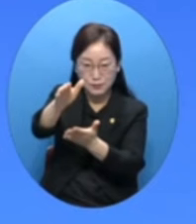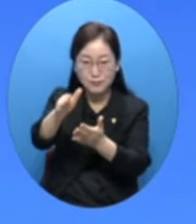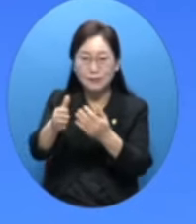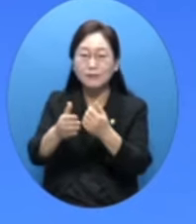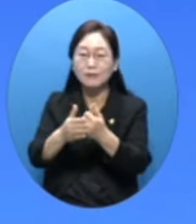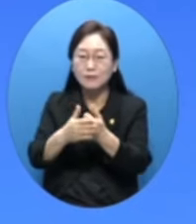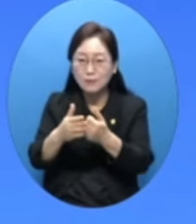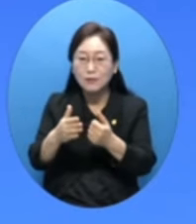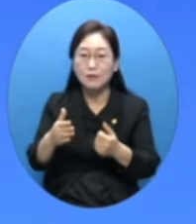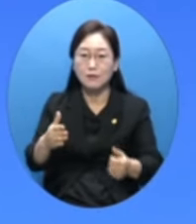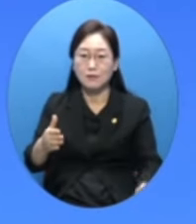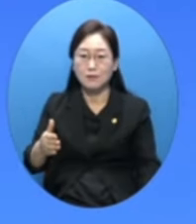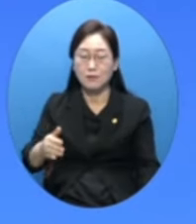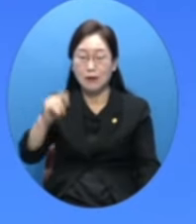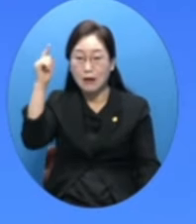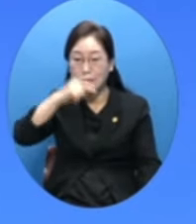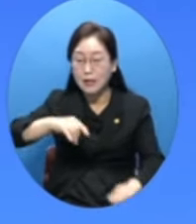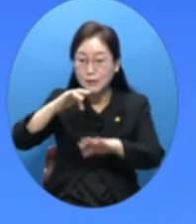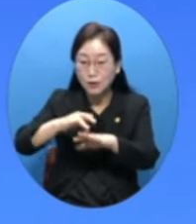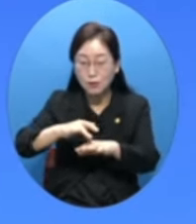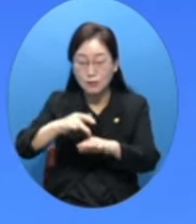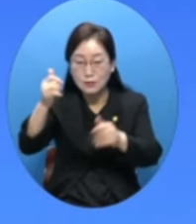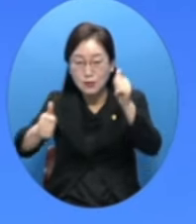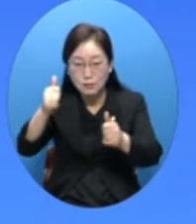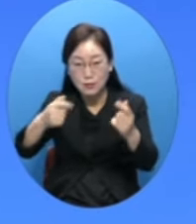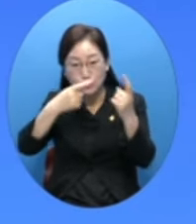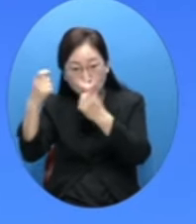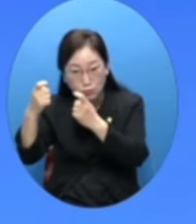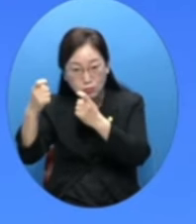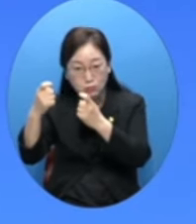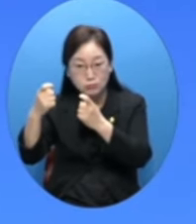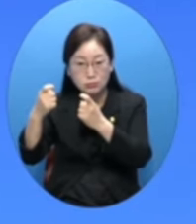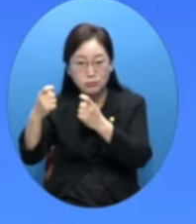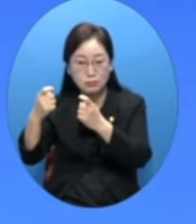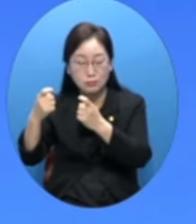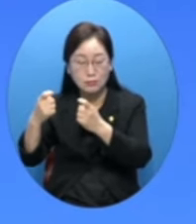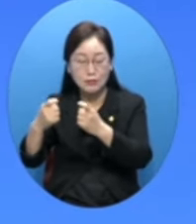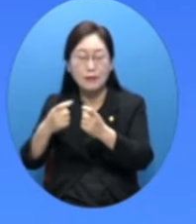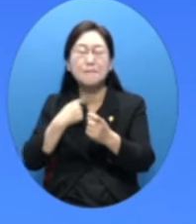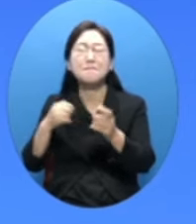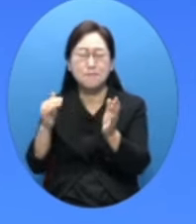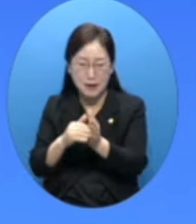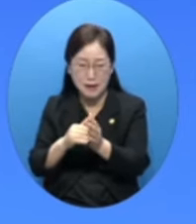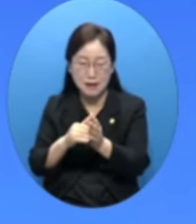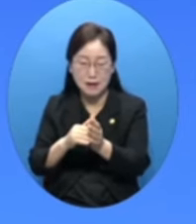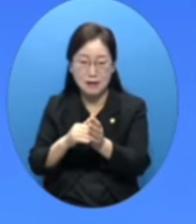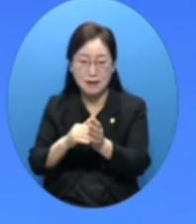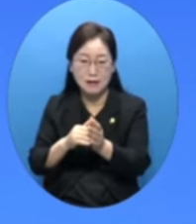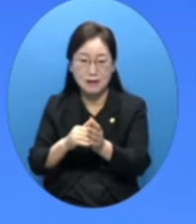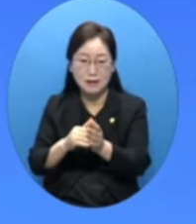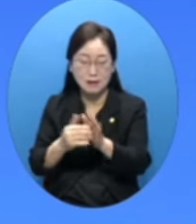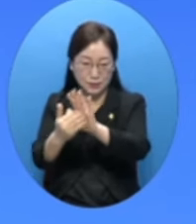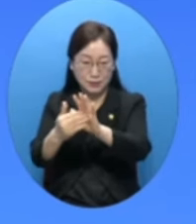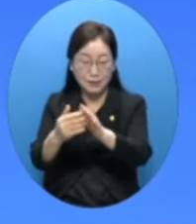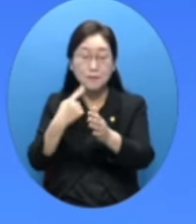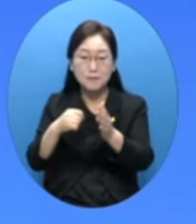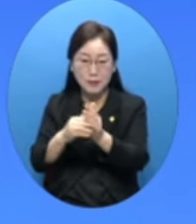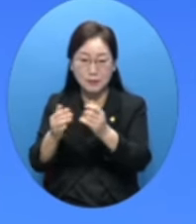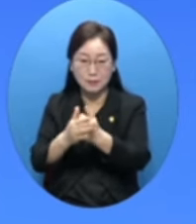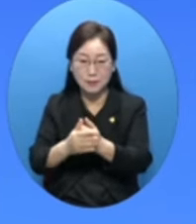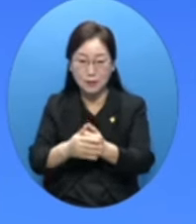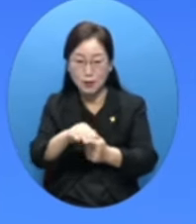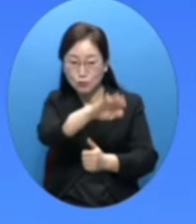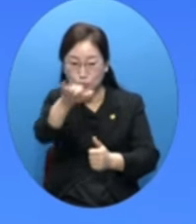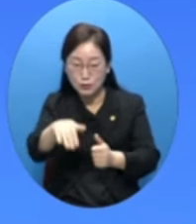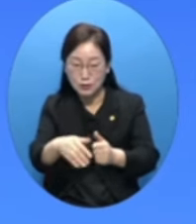악한 자에게 시험과 유혹을 당하는 우리를 도우시고 우리를 그 문제 가운데서